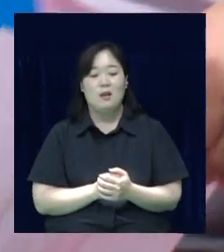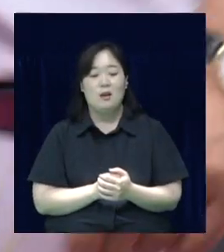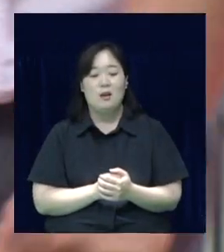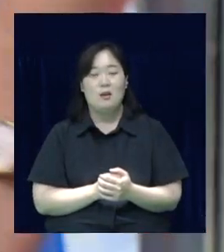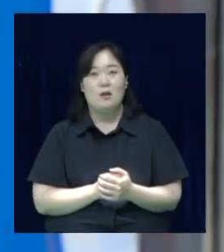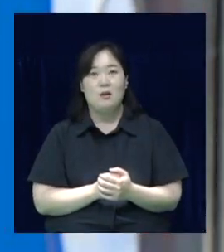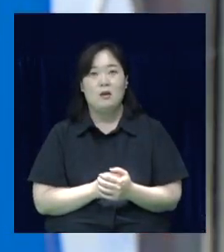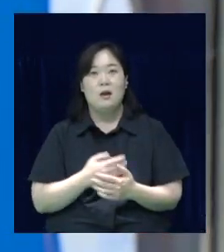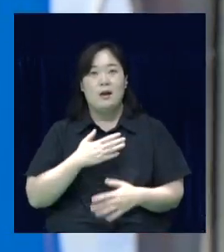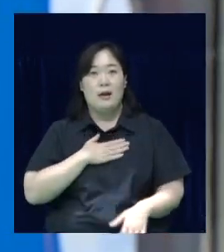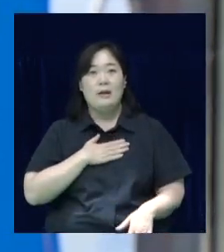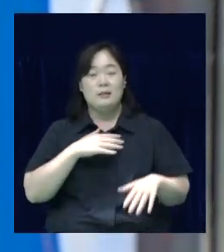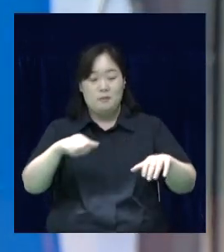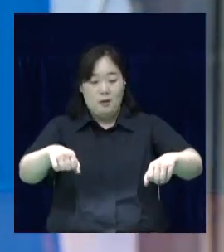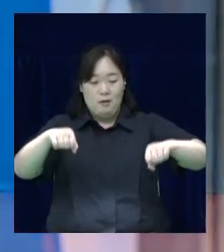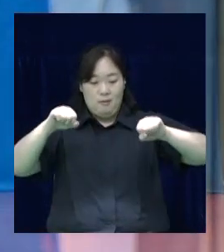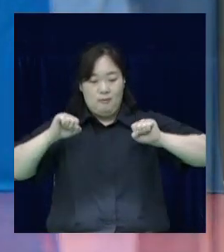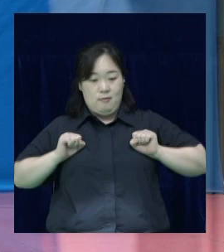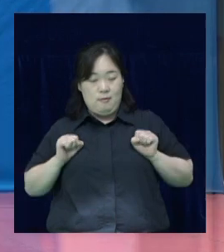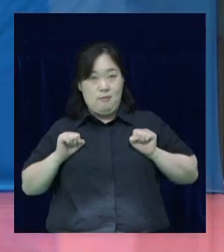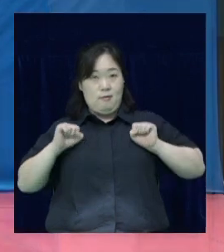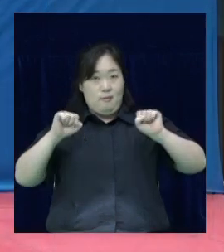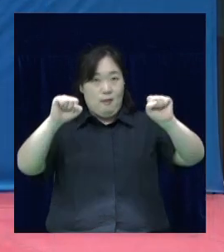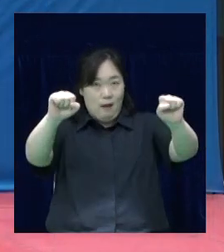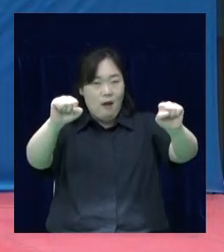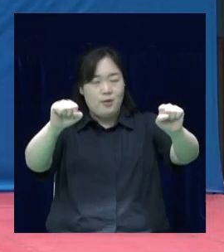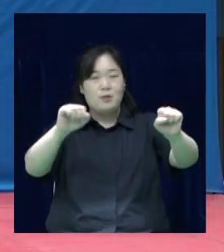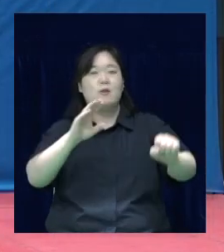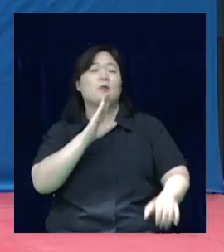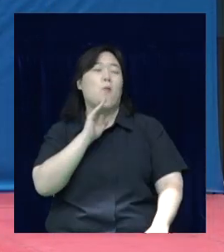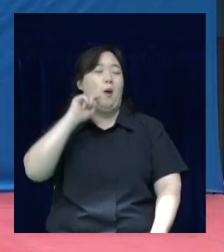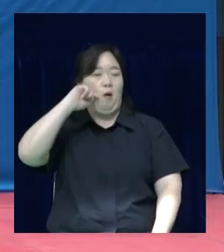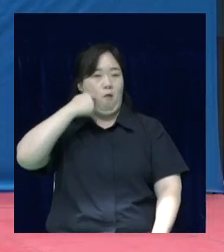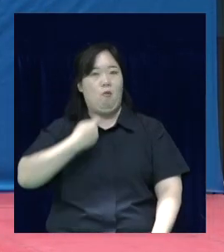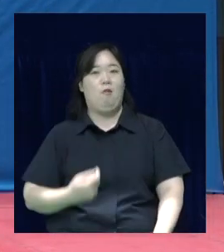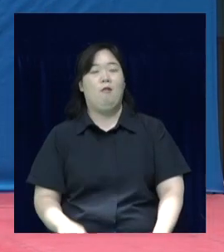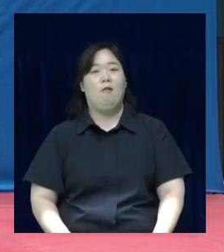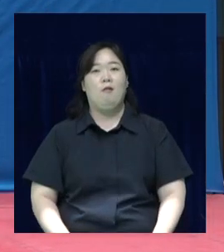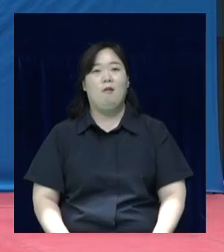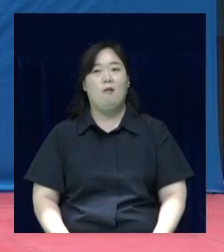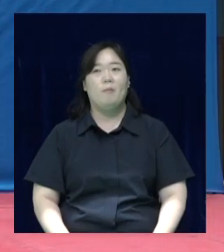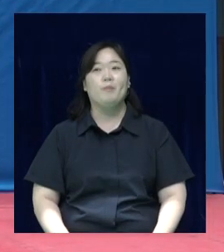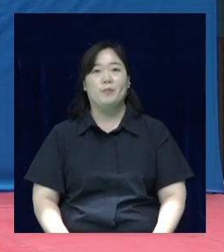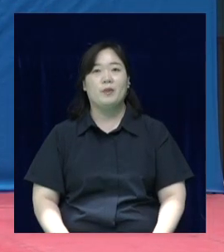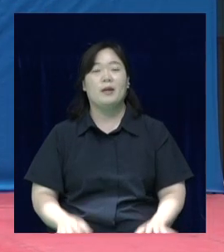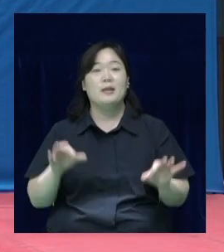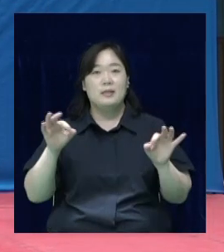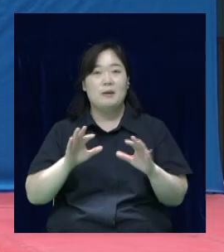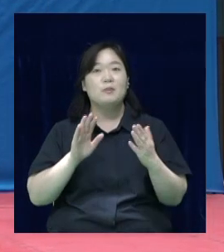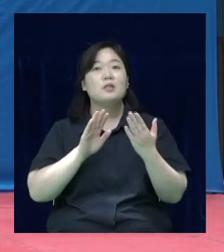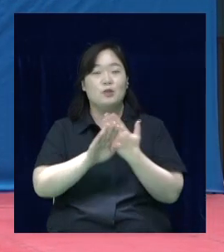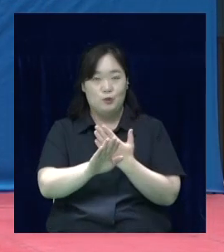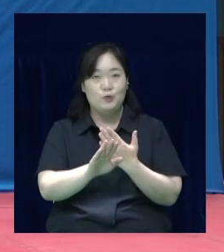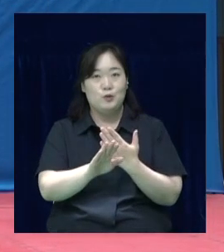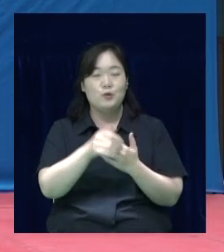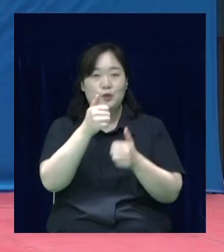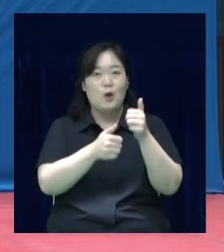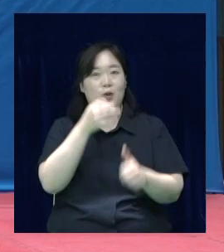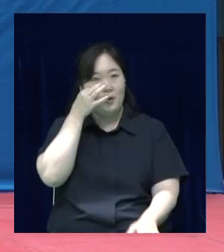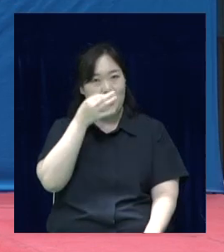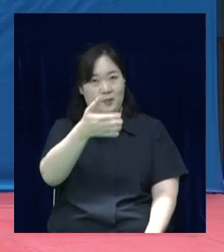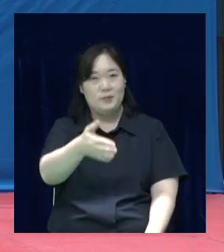가서 한번 대입해 보시면 얼마나 어려운지 아실 겁니다. 네, 그 이제 박진감 넘치는 경기 잠시 후에 이어드리도록 하겠습니다. 여기는